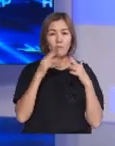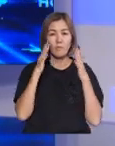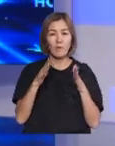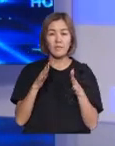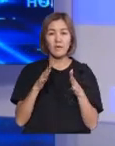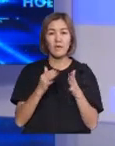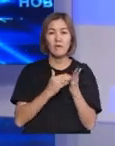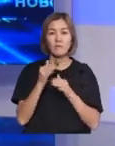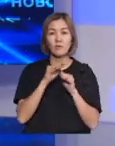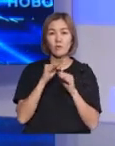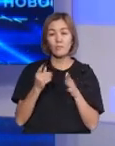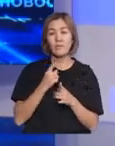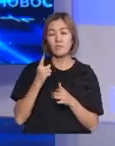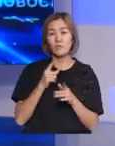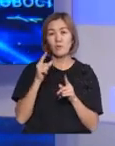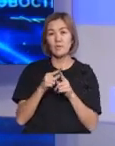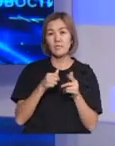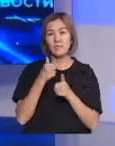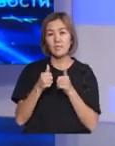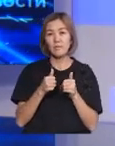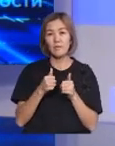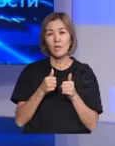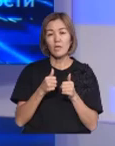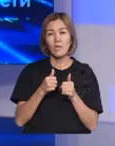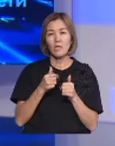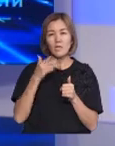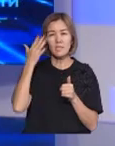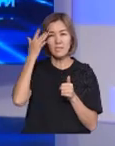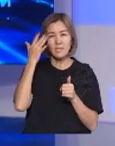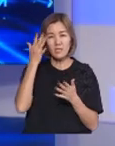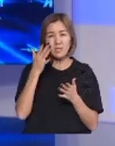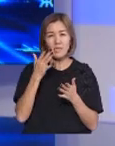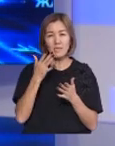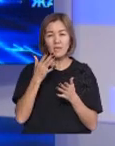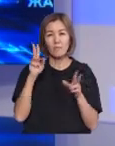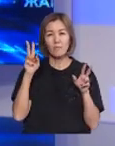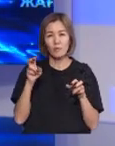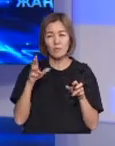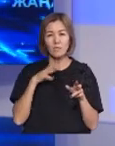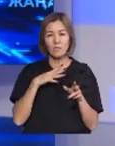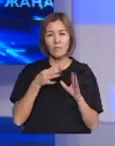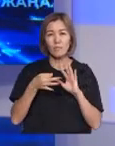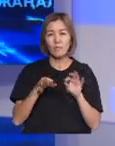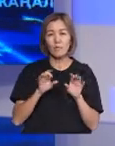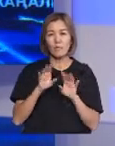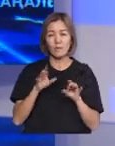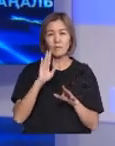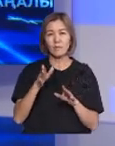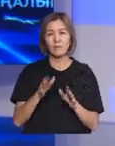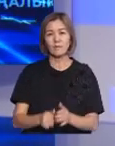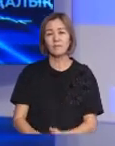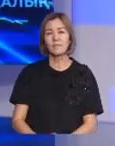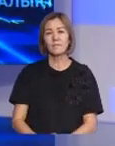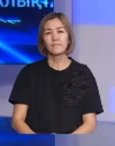внимание публики высоким уровнем мастерства айтыскеров и глубоким содержанием поднятых тем. Более подробно о прошедшем вечере и